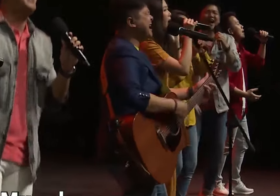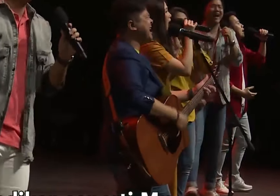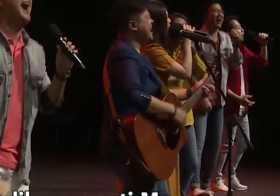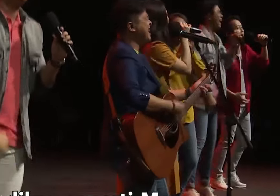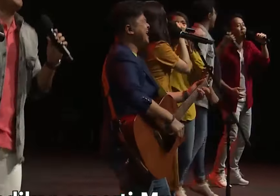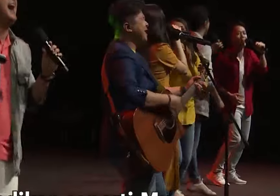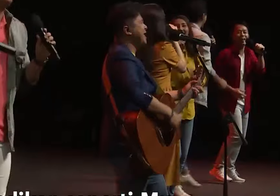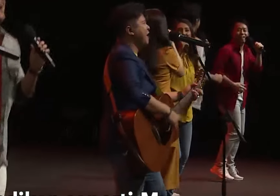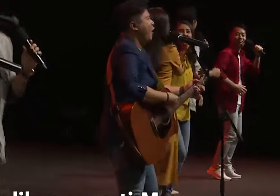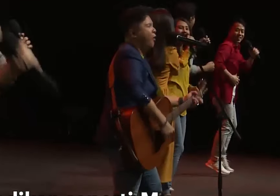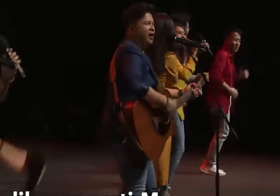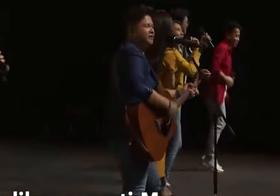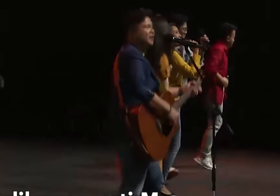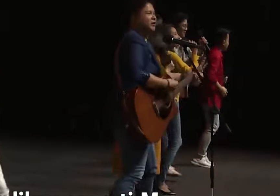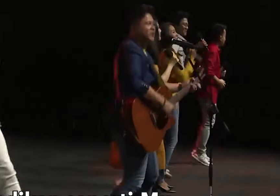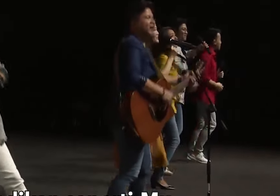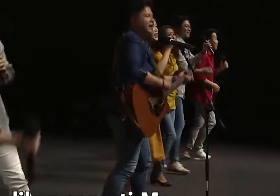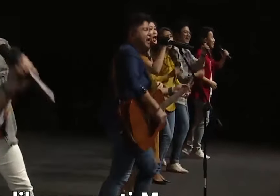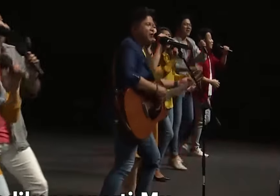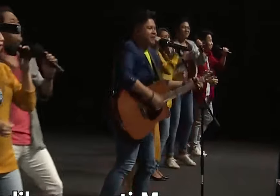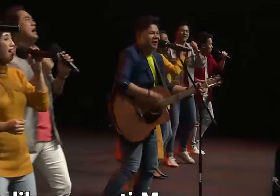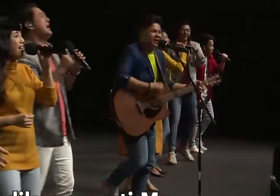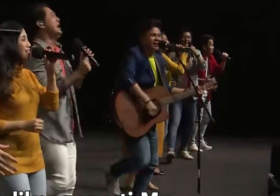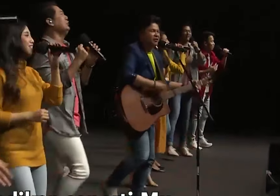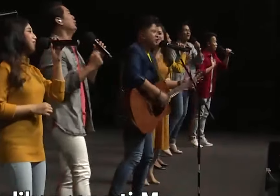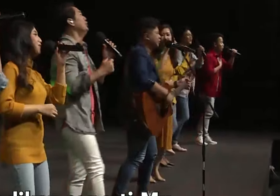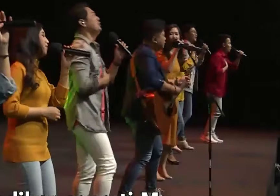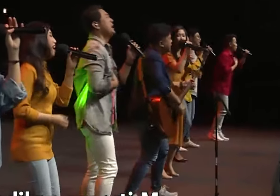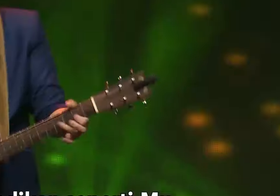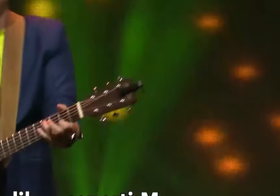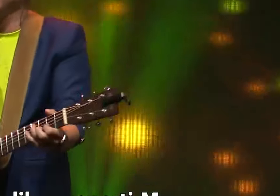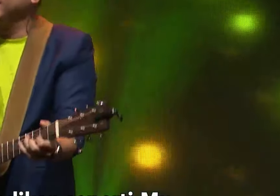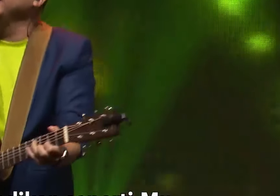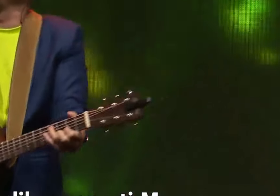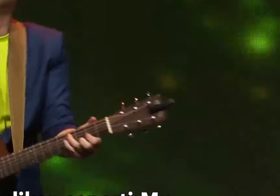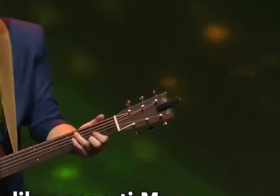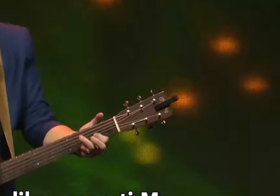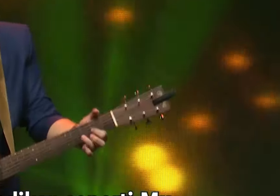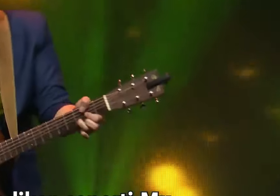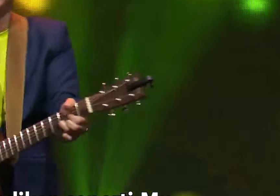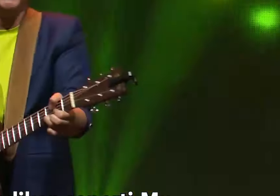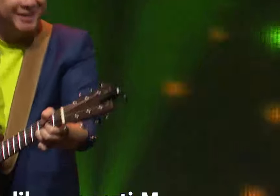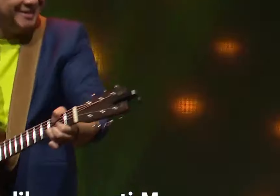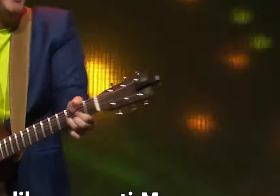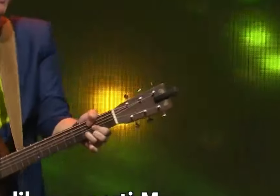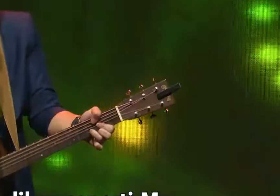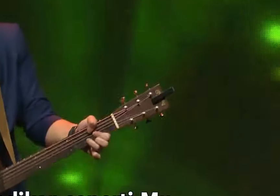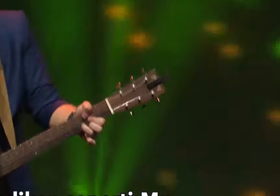selamanya. One, two, three, yo. Bentuk hidupku,